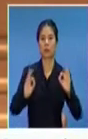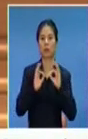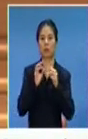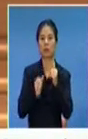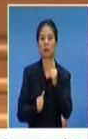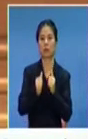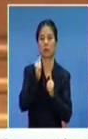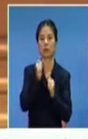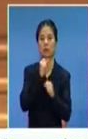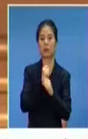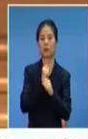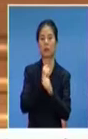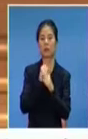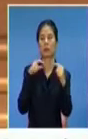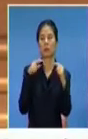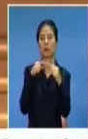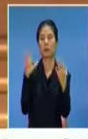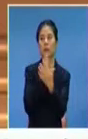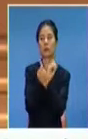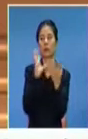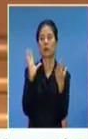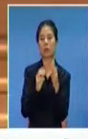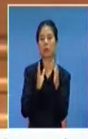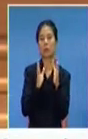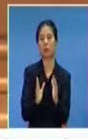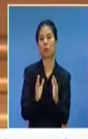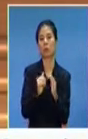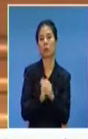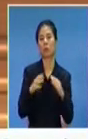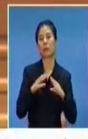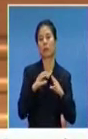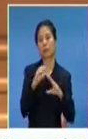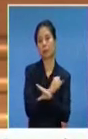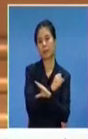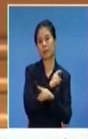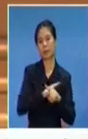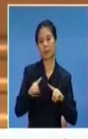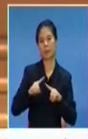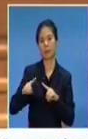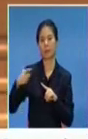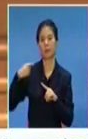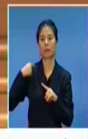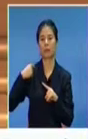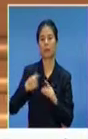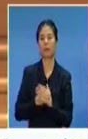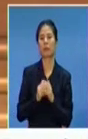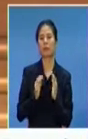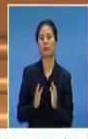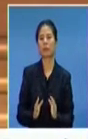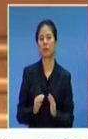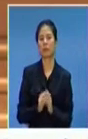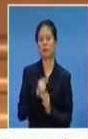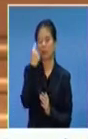การสร้างวัฒนธรรมให้กับบุคคลนี่แหละครับจะเป็นนักการเมืองจะเป็นพรรคการเมืองหรือจะเป็นผู้มีสิทธิ์ออก